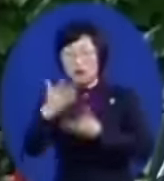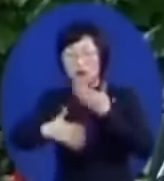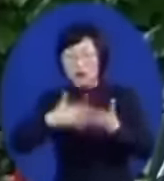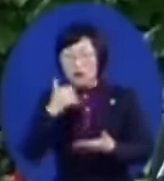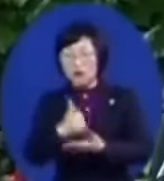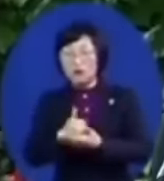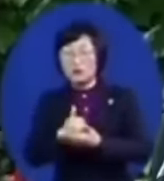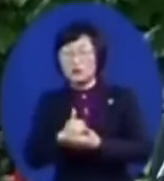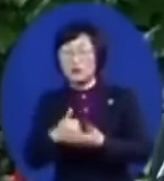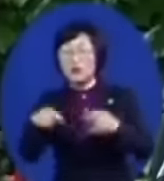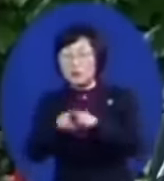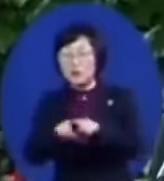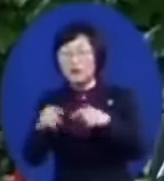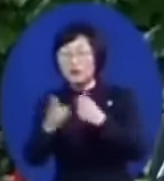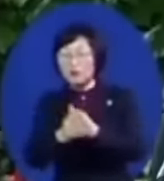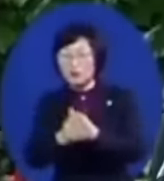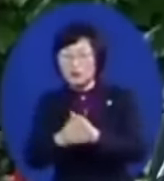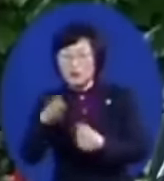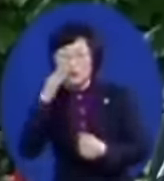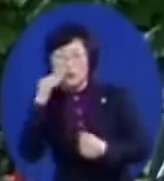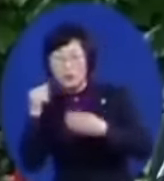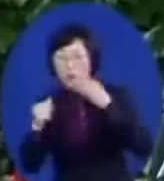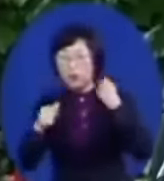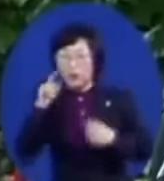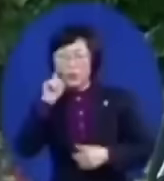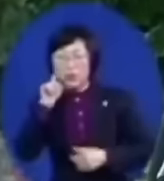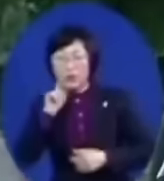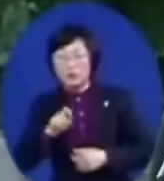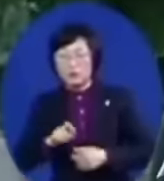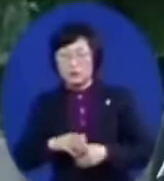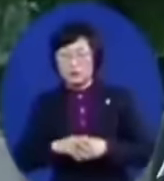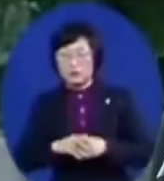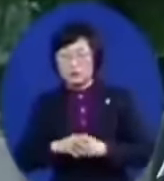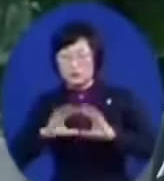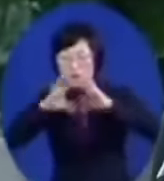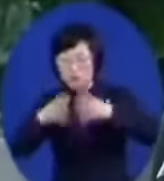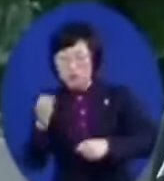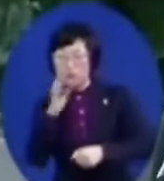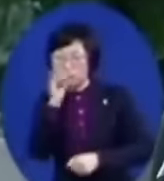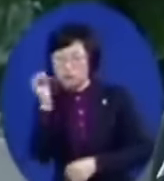같이 계시니까 일사천리로 세계적인 거부가 되었단 말입니다.